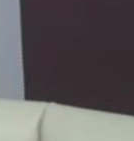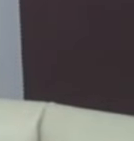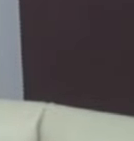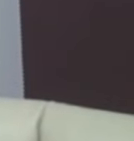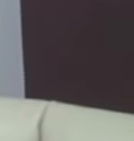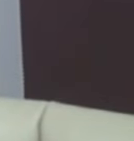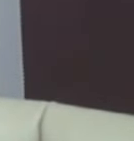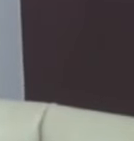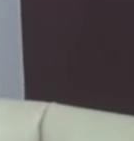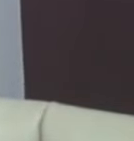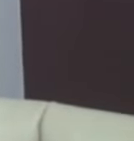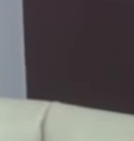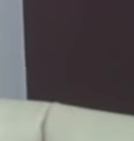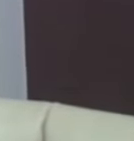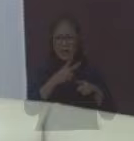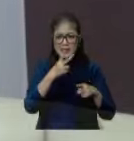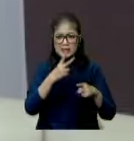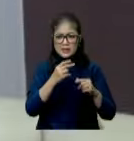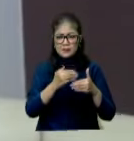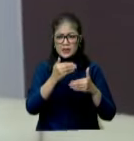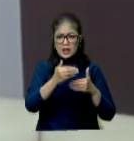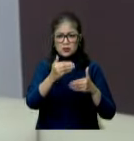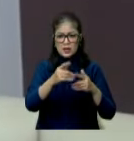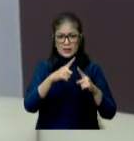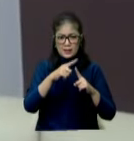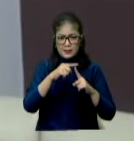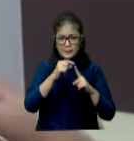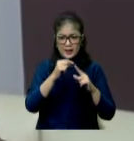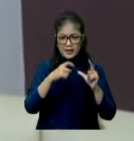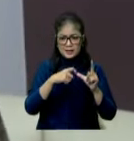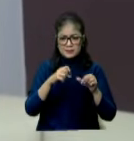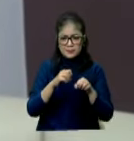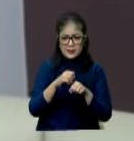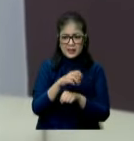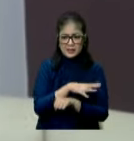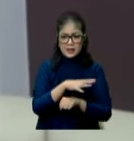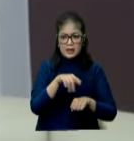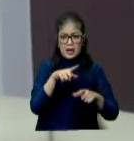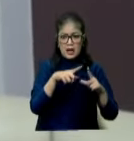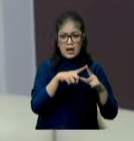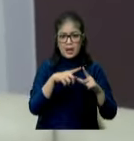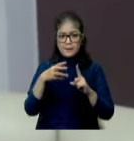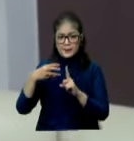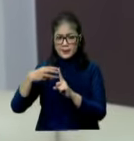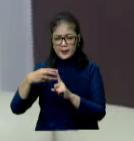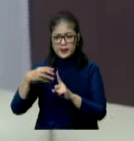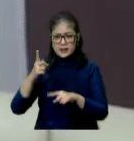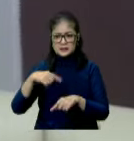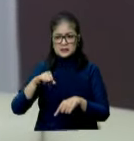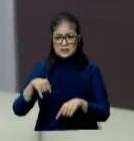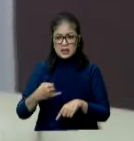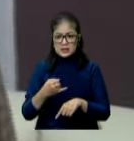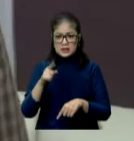dua panel penghitungan suara di TPS yang pelaksanaannya antara panel A dan panel B dilakukan secara simultan.